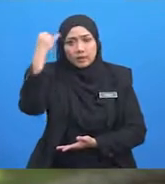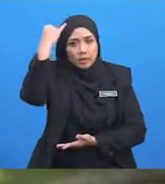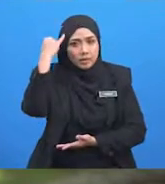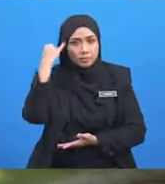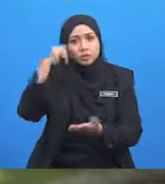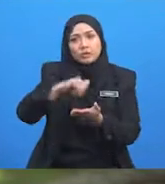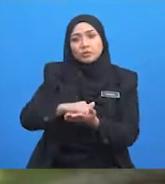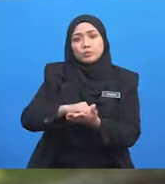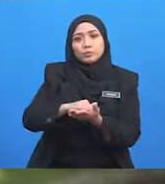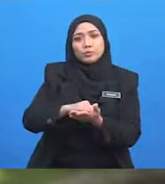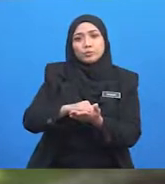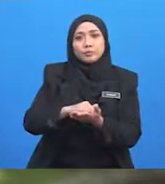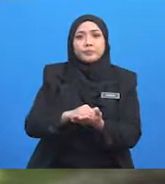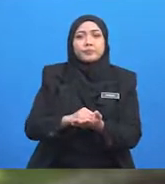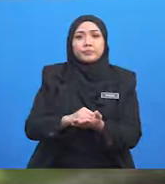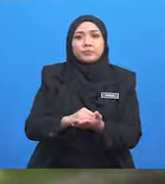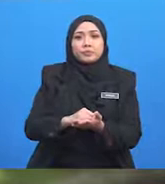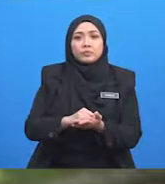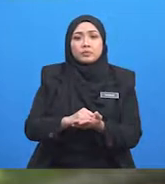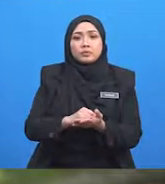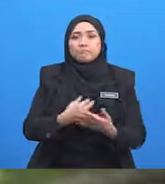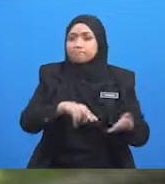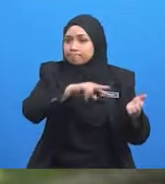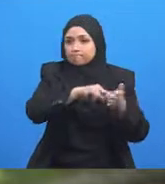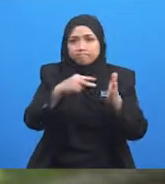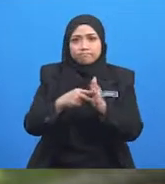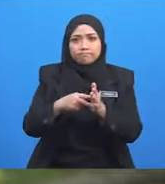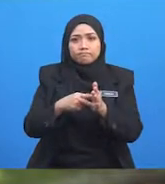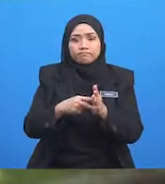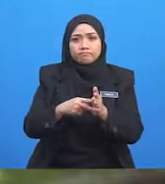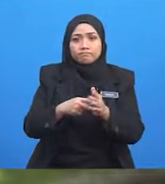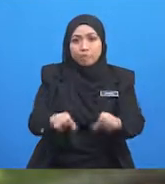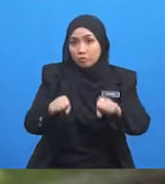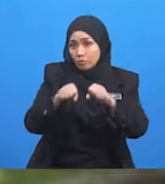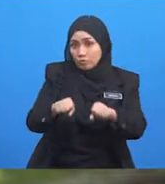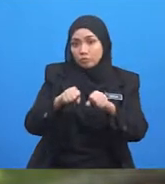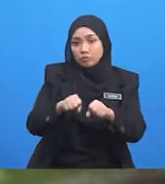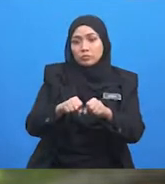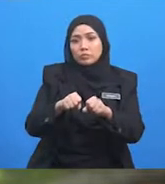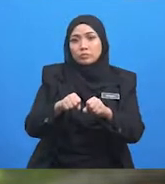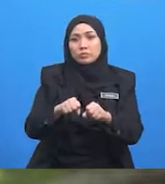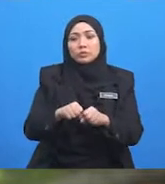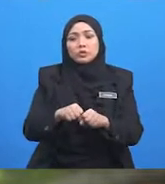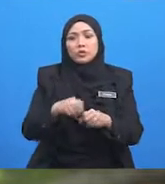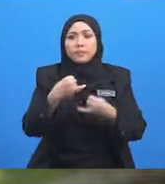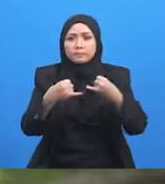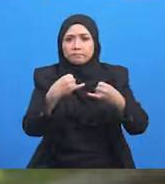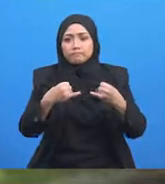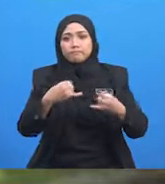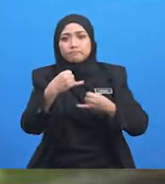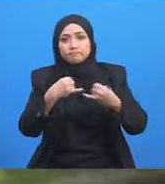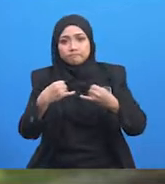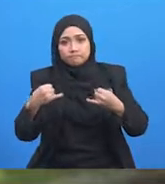itu ibarat kuda liar, pena dan buku ibarat tali.